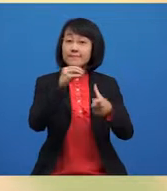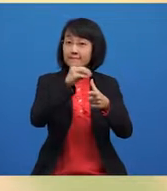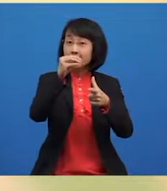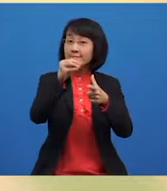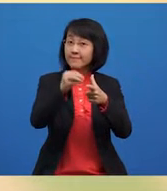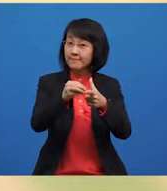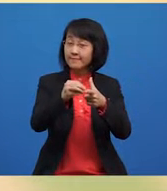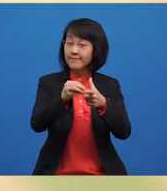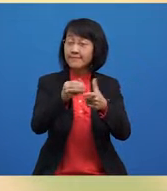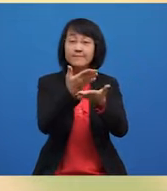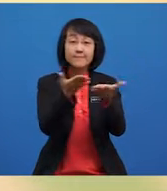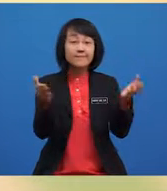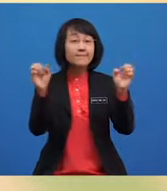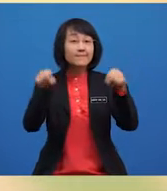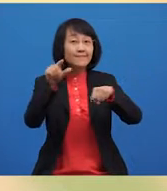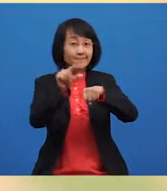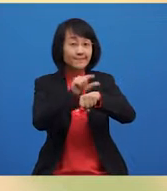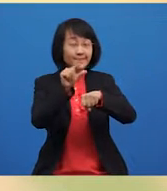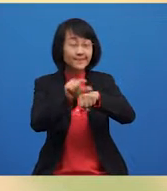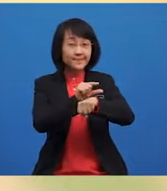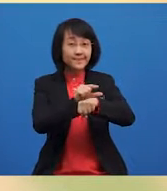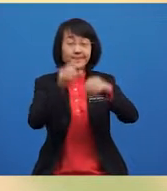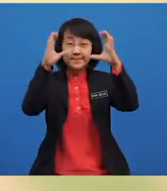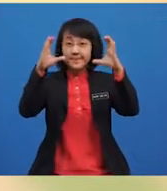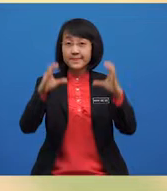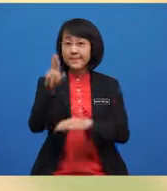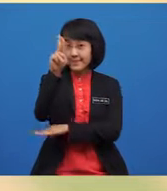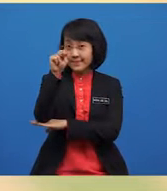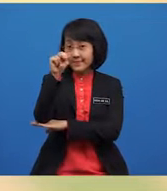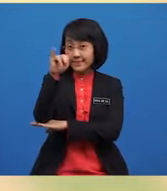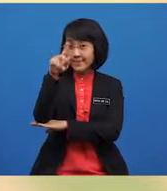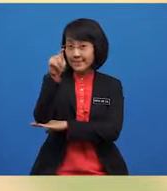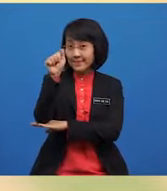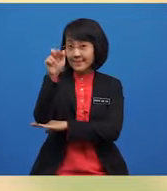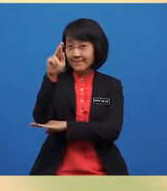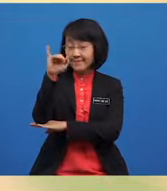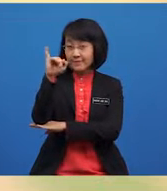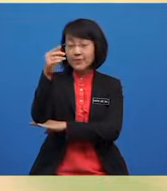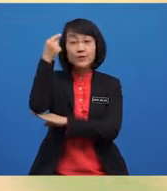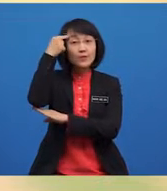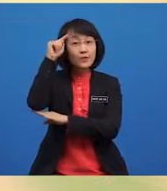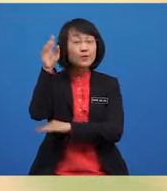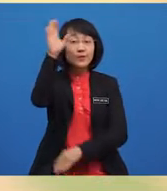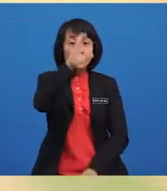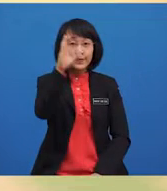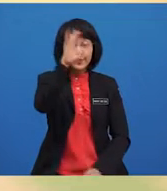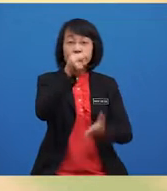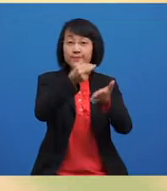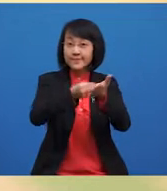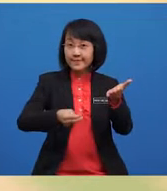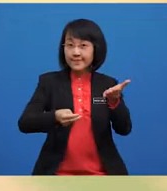Atau kamu juga boleh menggunakan kaedah unitari untuk mencari